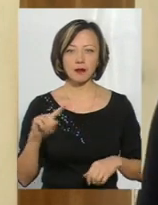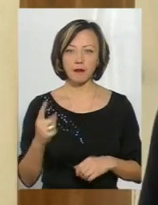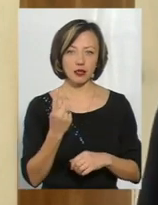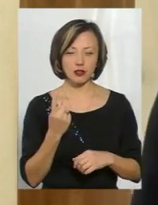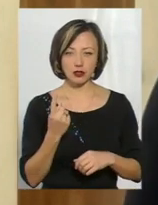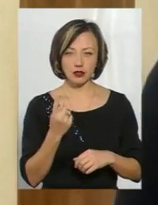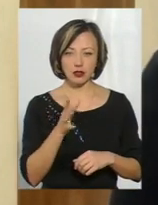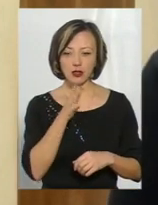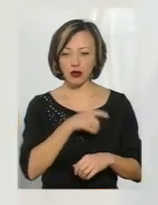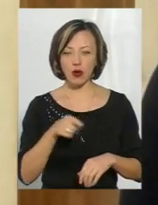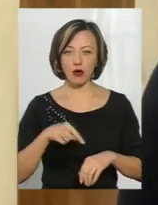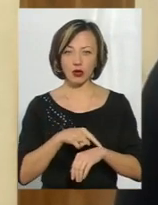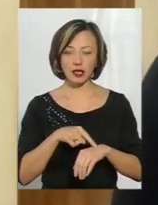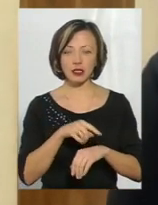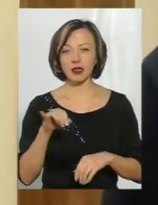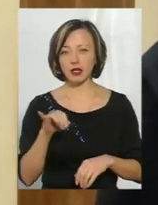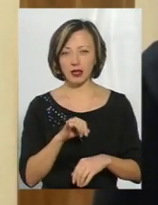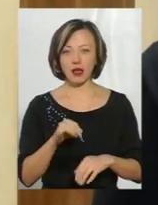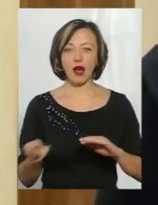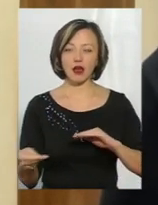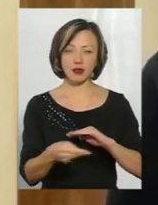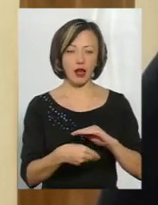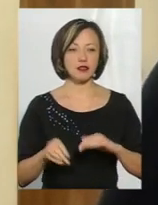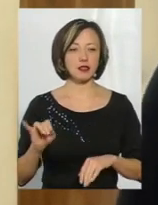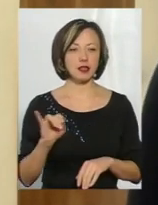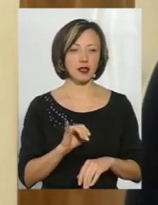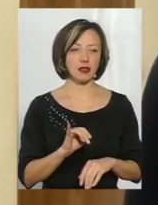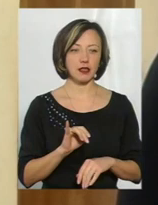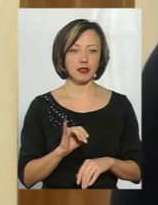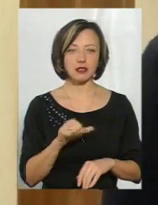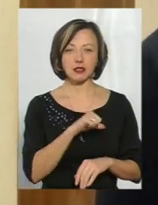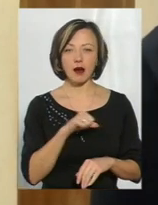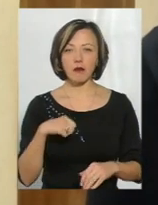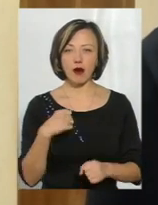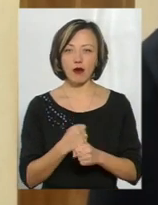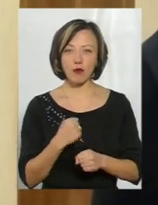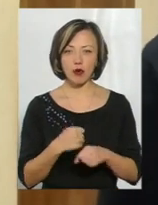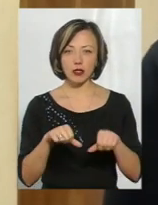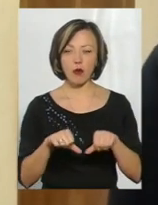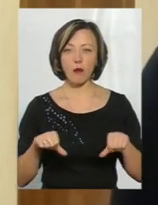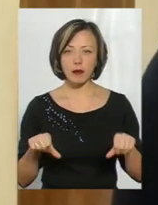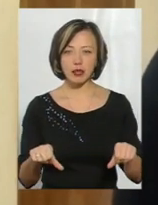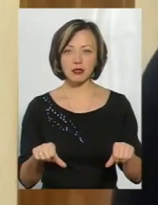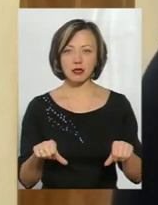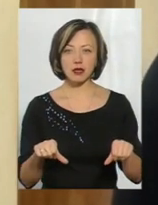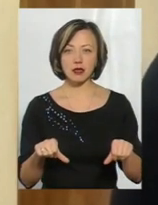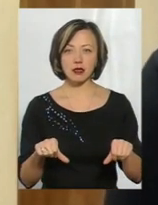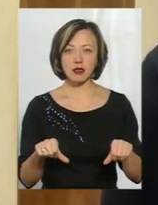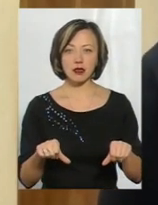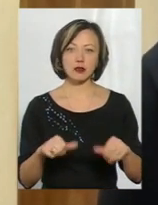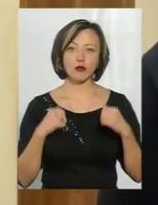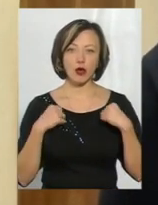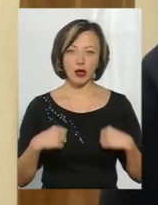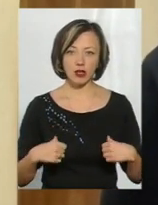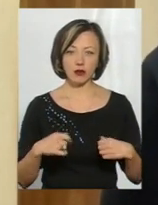перших годинах. Так, і агітація, і сама робота комісії проходить спокійно